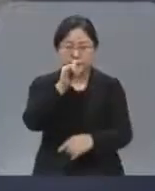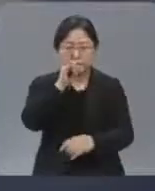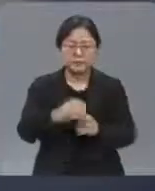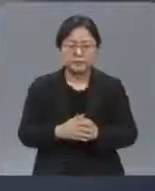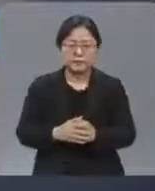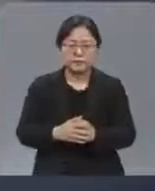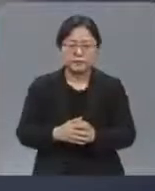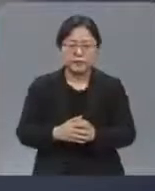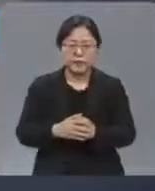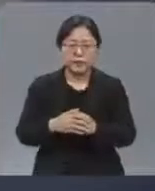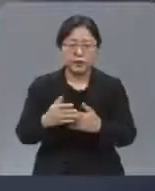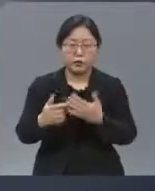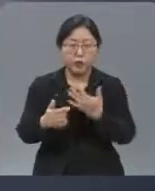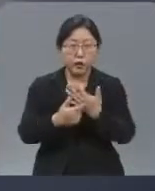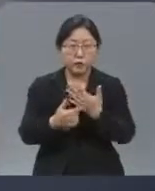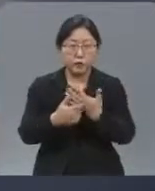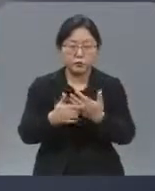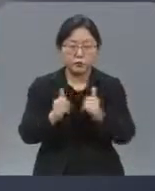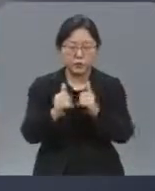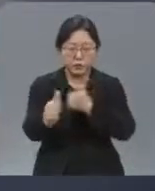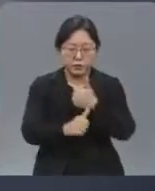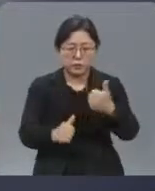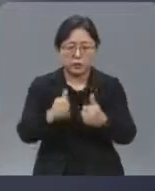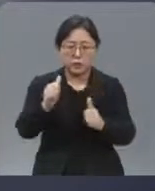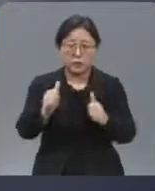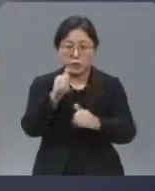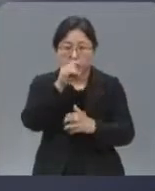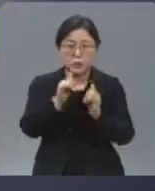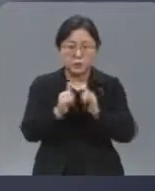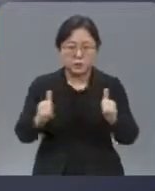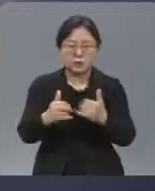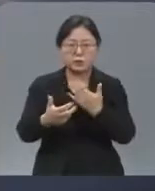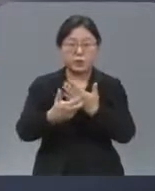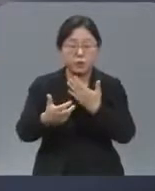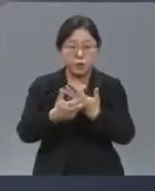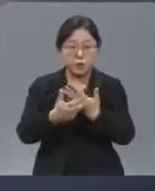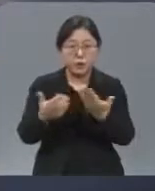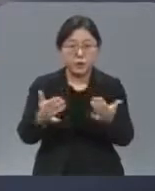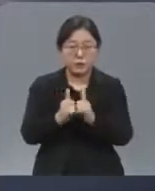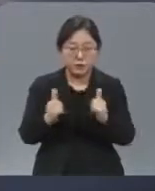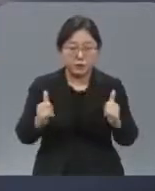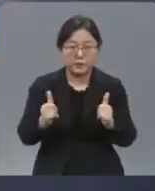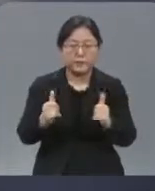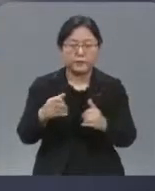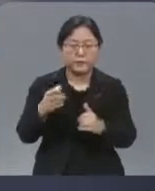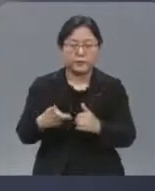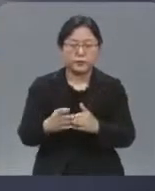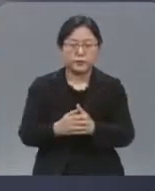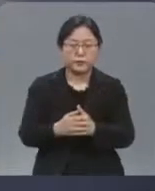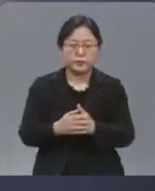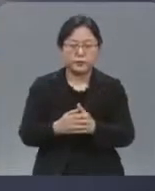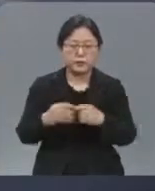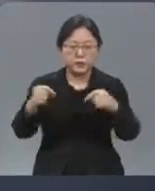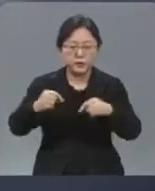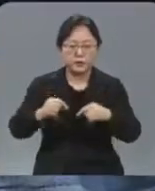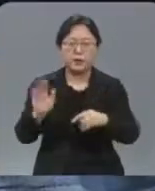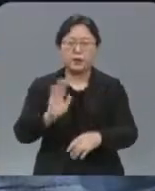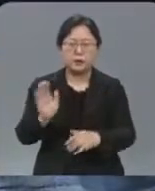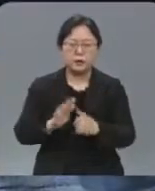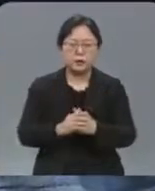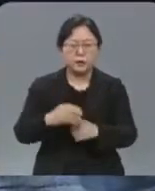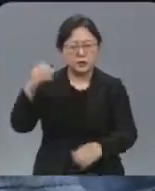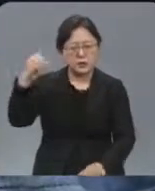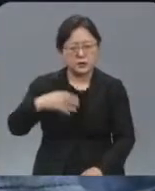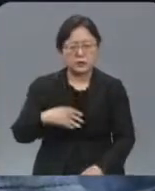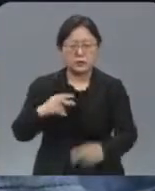골분 흐르는 부호 서도 분 꼬 우 리 오븐 소소한 은서 너무 붉고 하지 않고 그냥